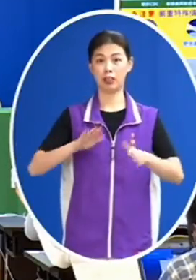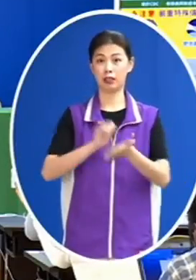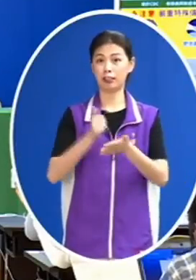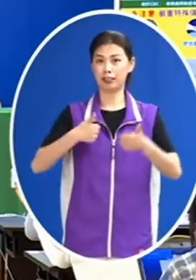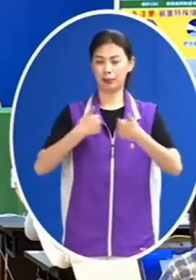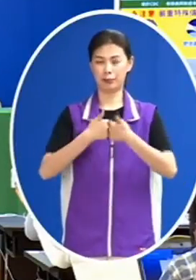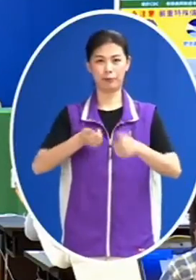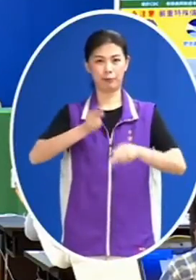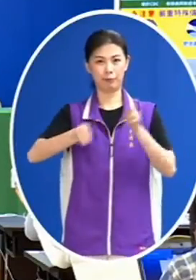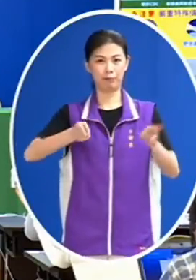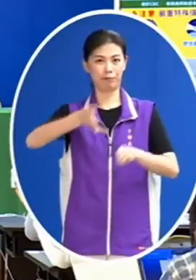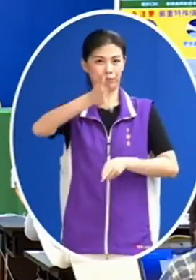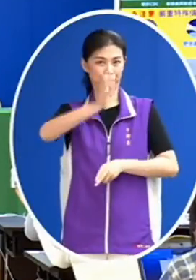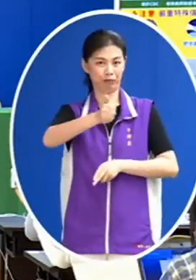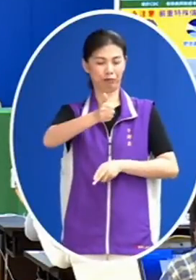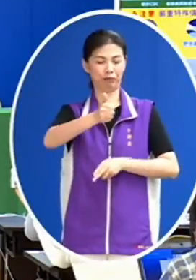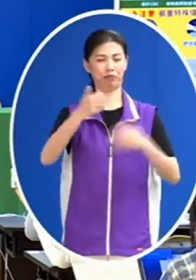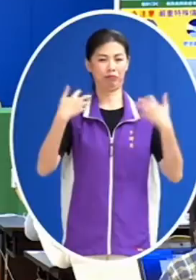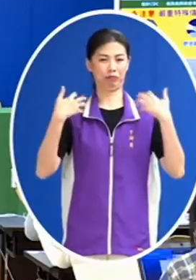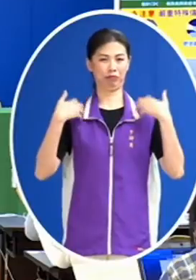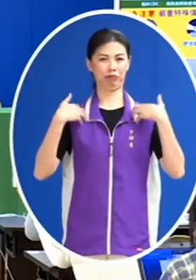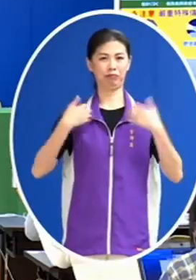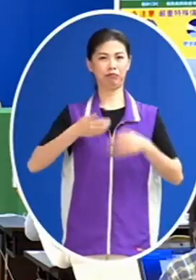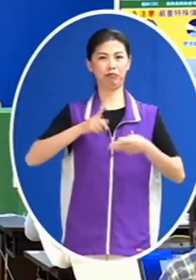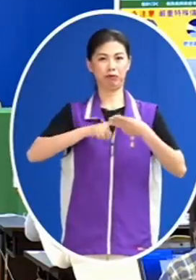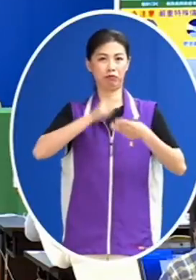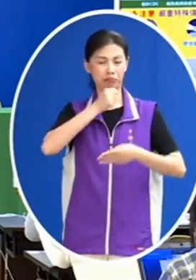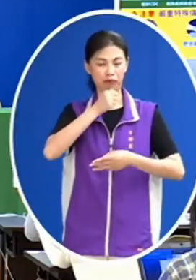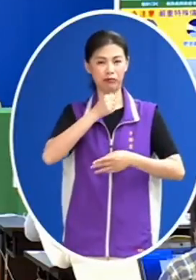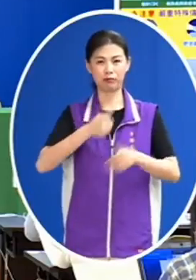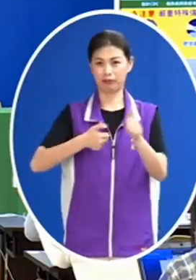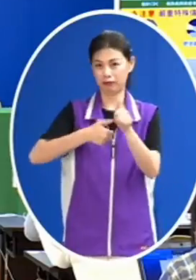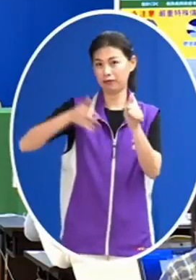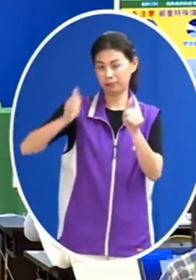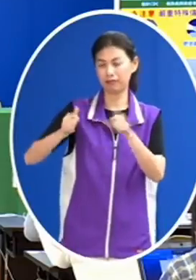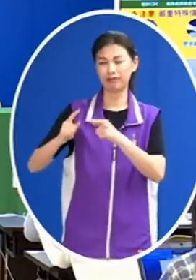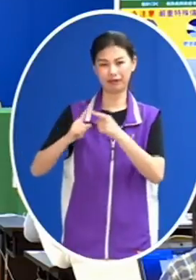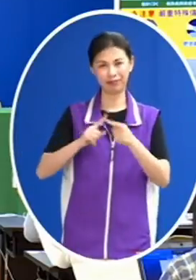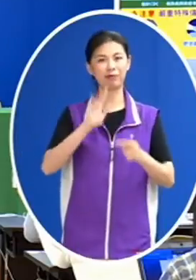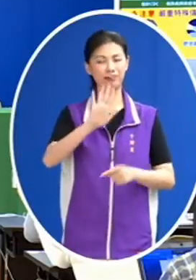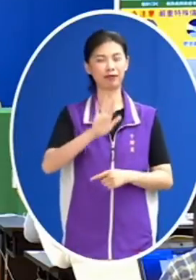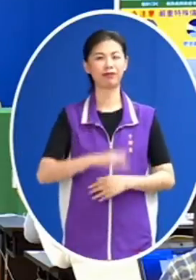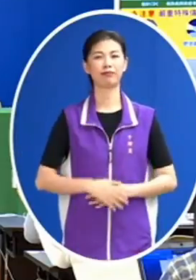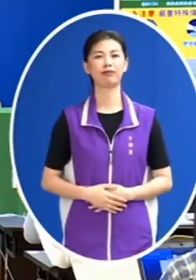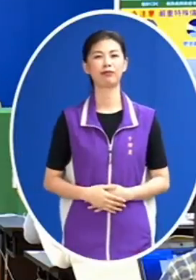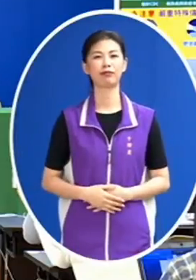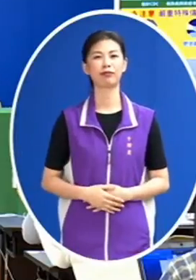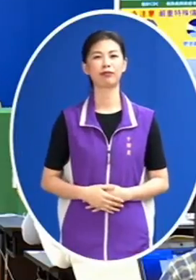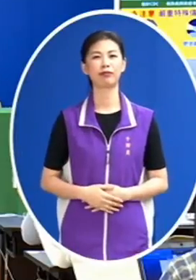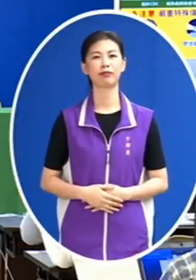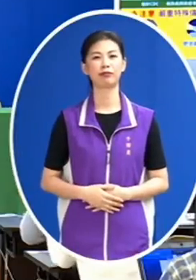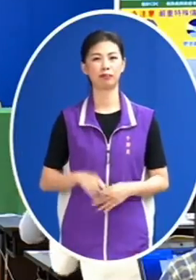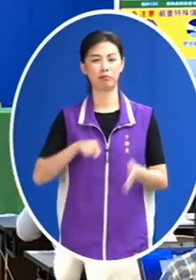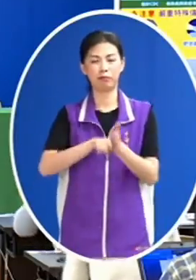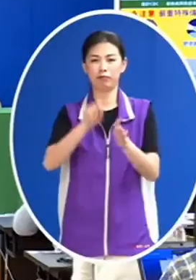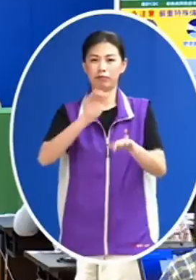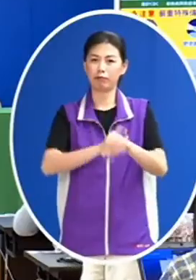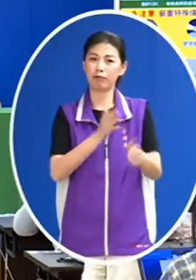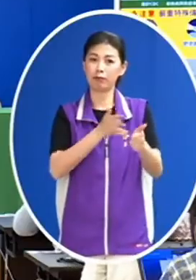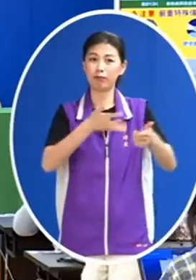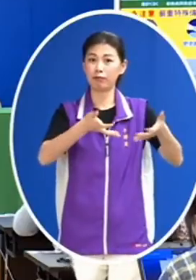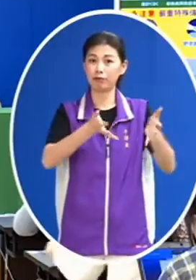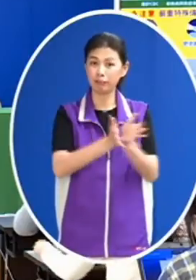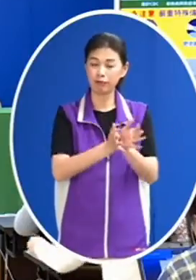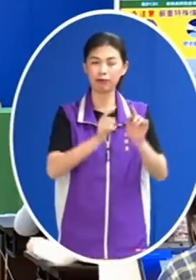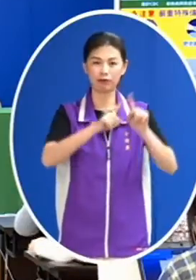开放，这样干扰因素相对多，会先在能控制的范围内开放，并以重要经贸活动为优先，因为关